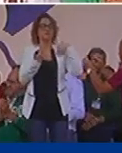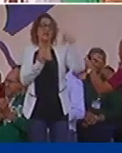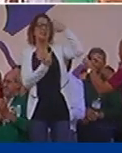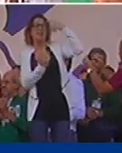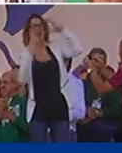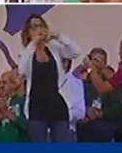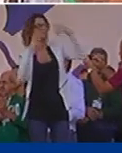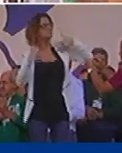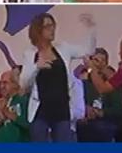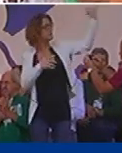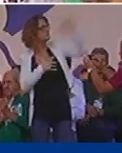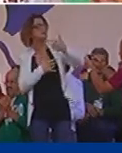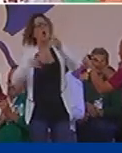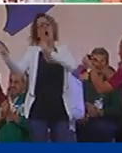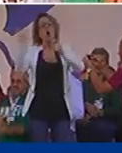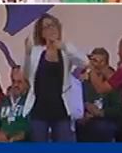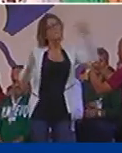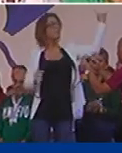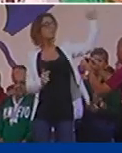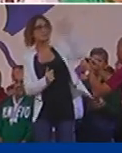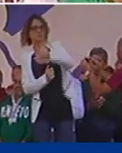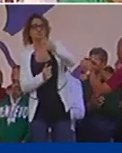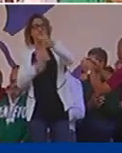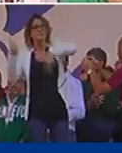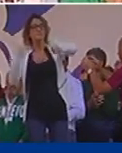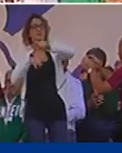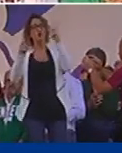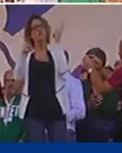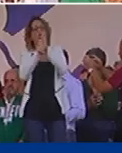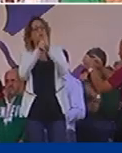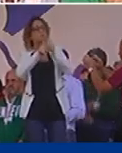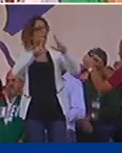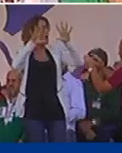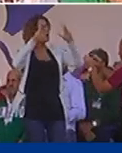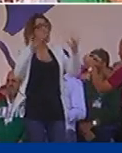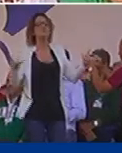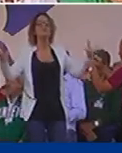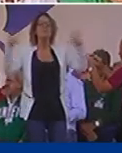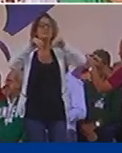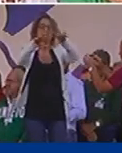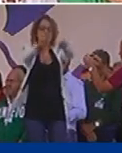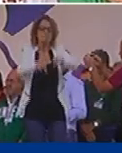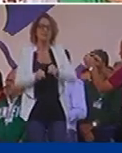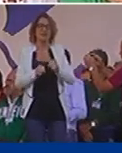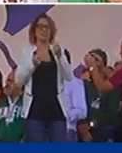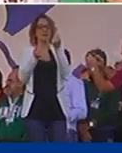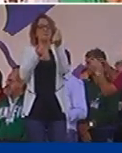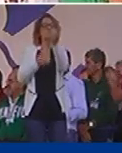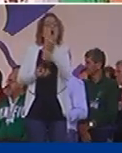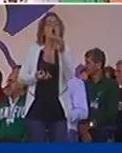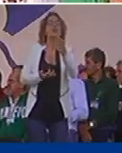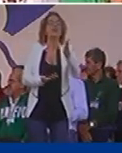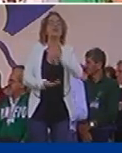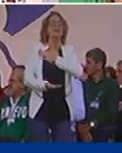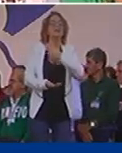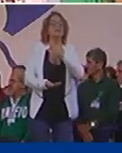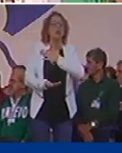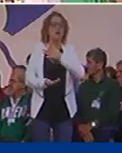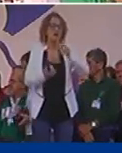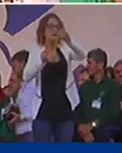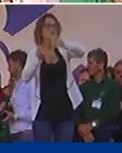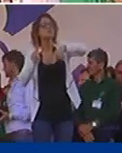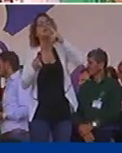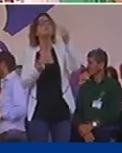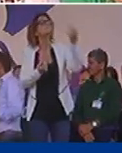commercio. Se non ci riprendiamo in mano la nostra moneta, ma di che libertà